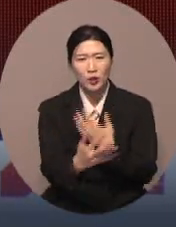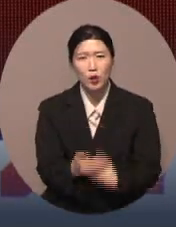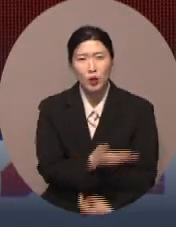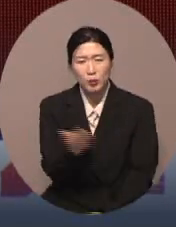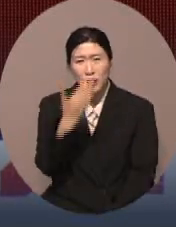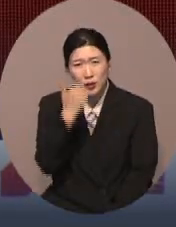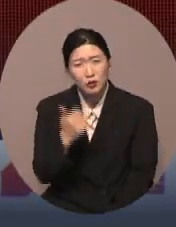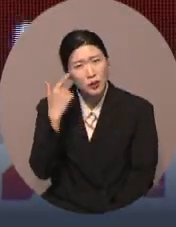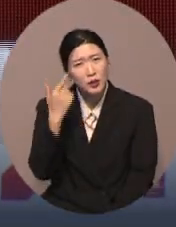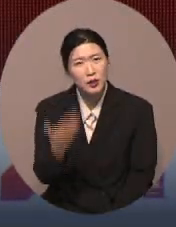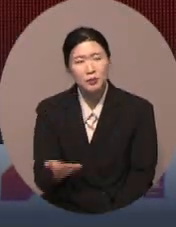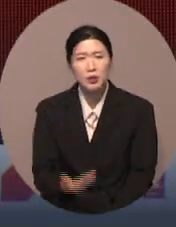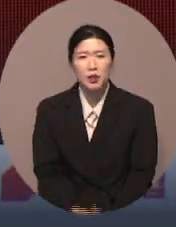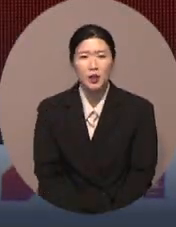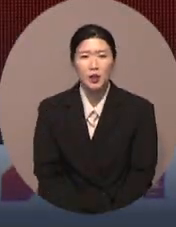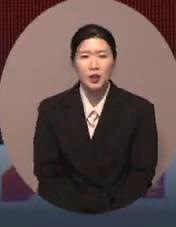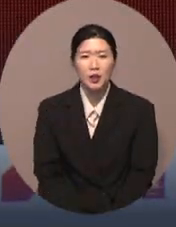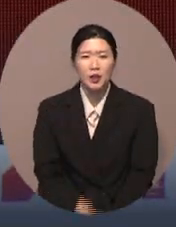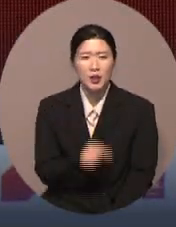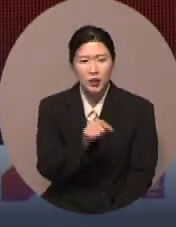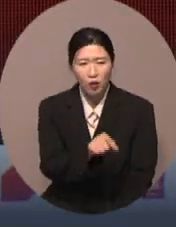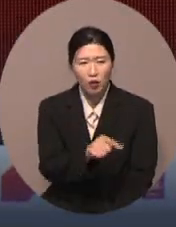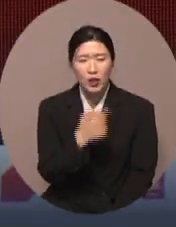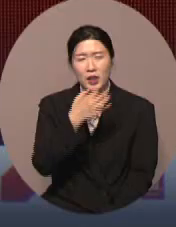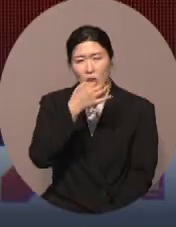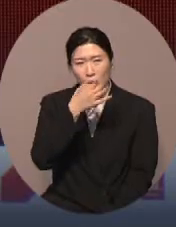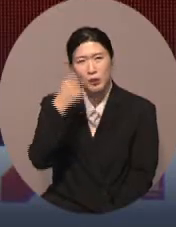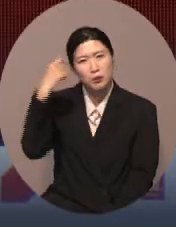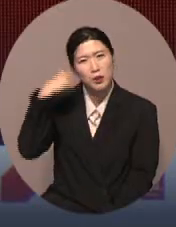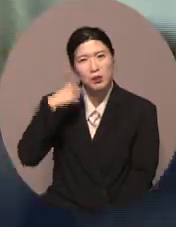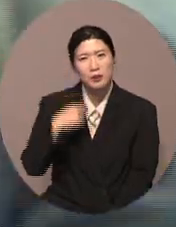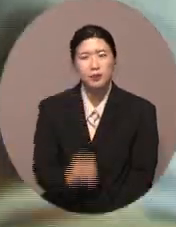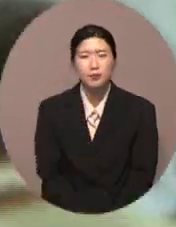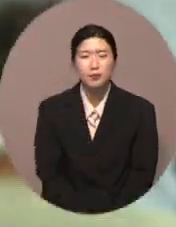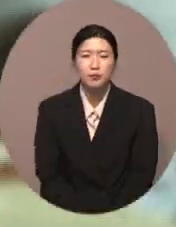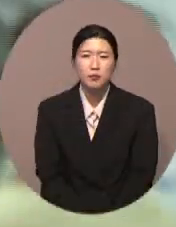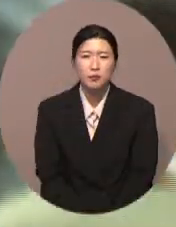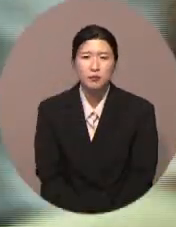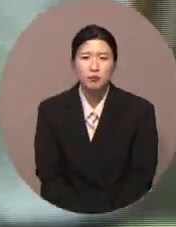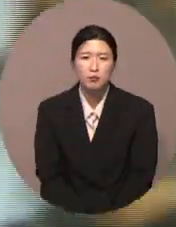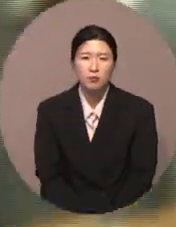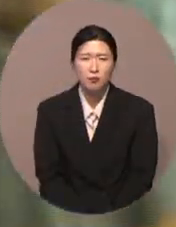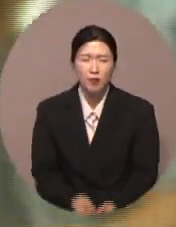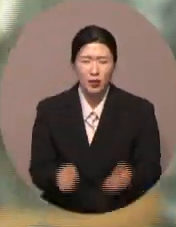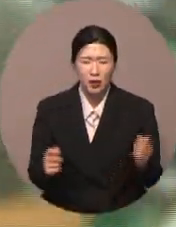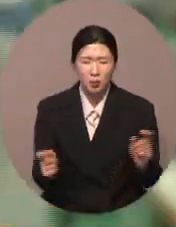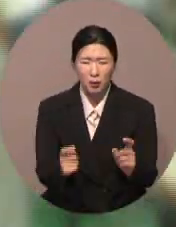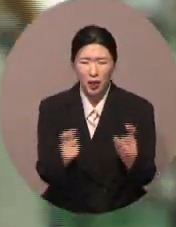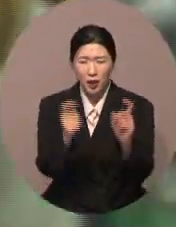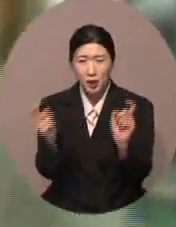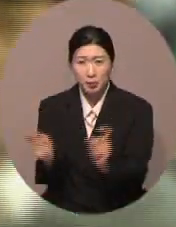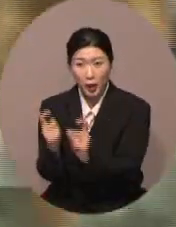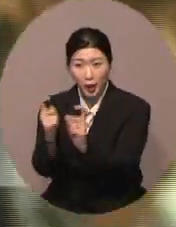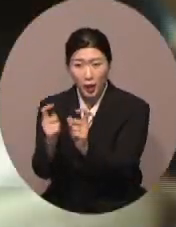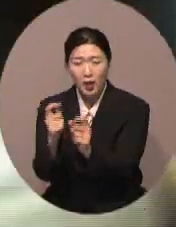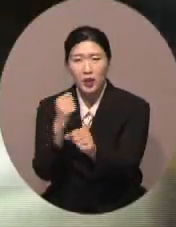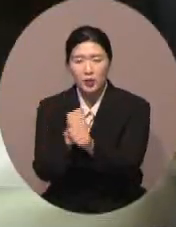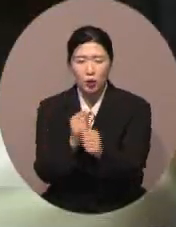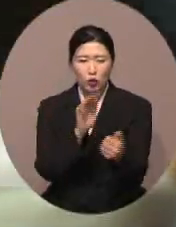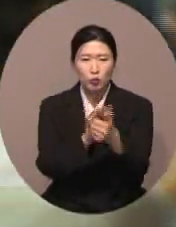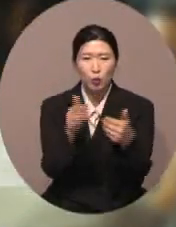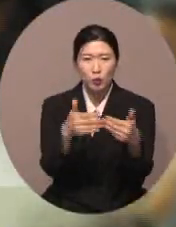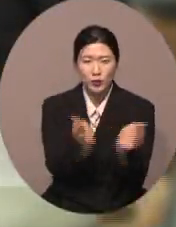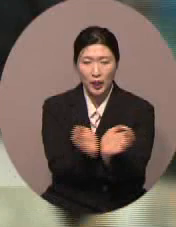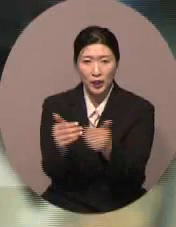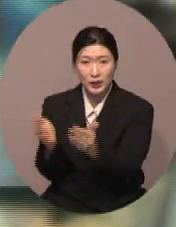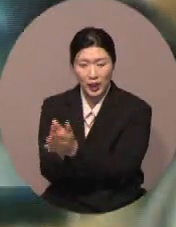지긋지긋하지 않습니까, 여러분? 저는 이건 욕심이라고 생각합니다. 다소 과열된 분위기 속에서 일부 지지자들